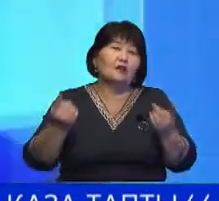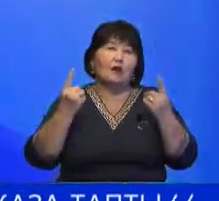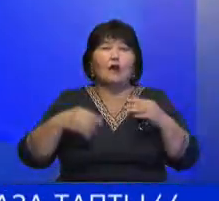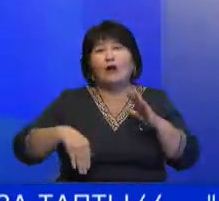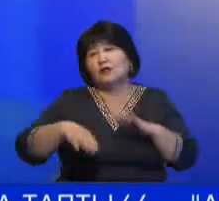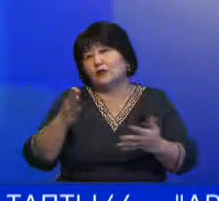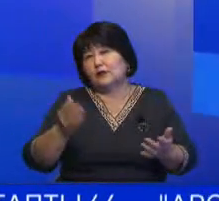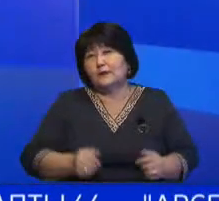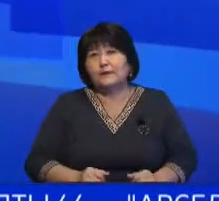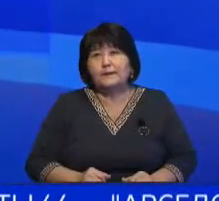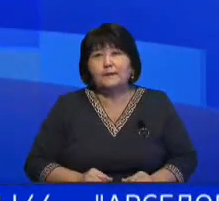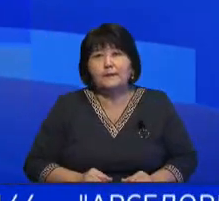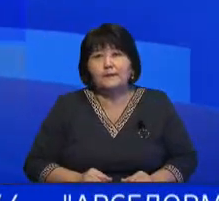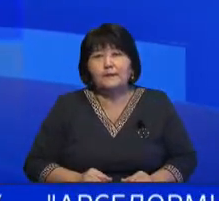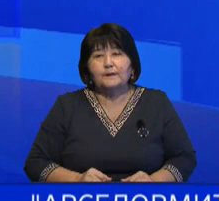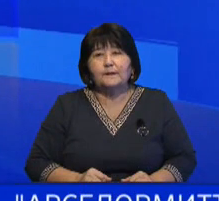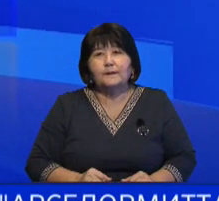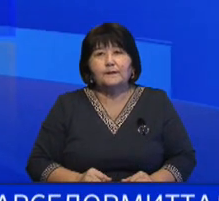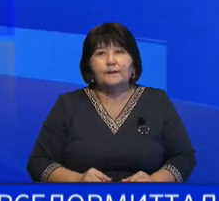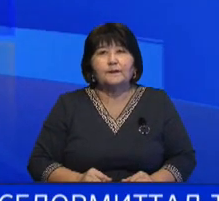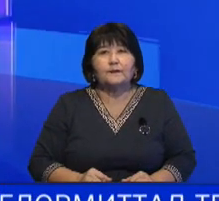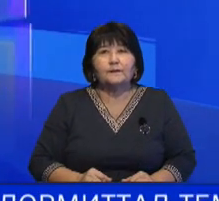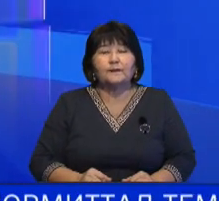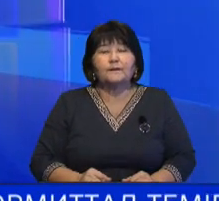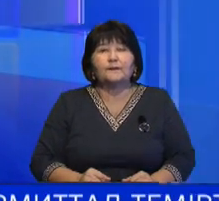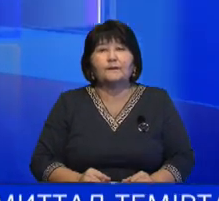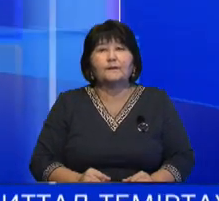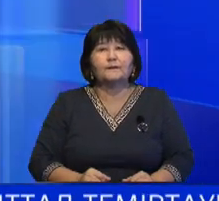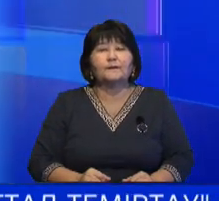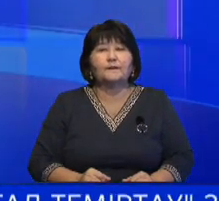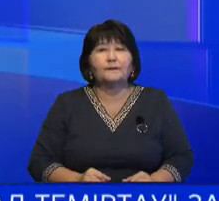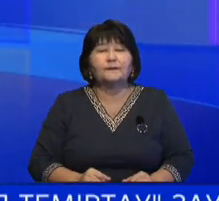Қозыкөрпеш Асыраулы, Шыңғыс Жұмаханов, Қалымжан Қожахов, Төрехан Қожахметов, Қызылорда телеарнасы.